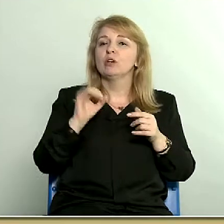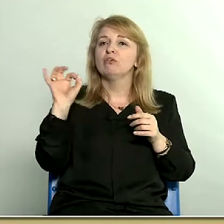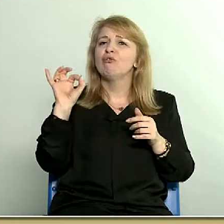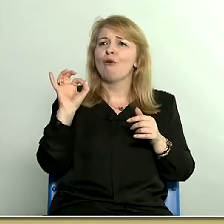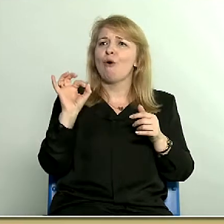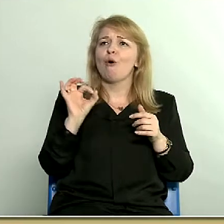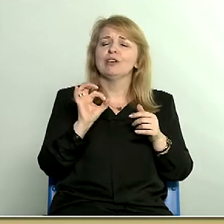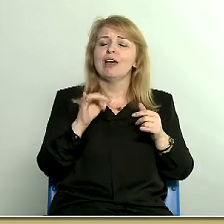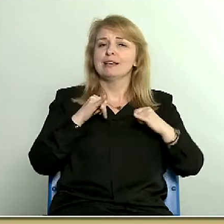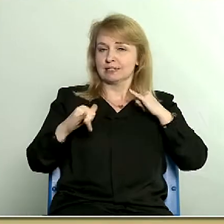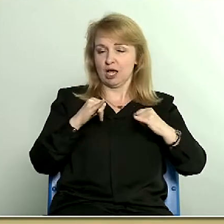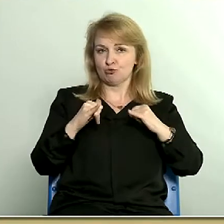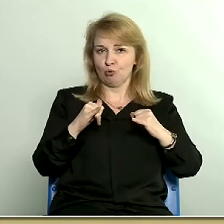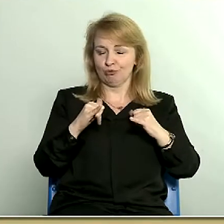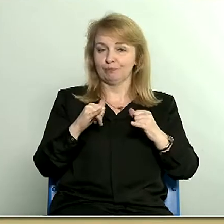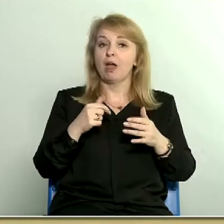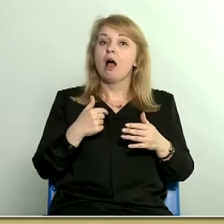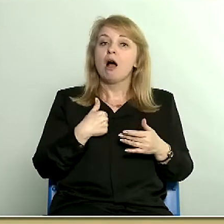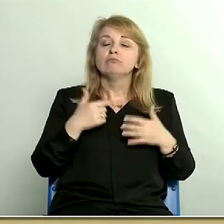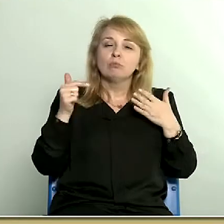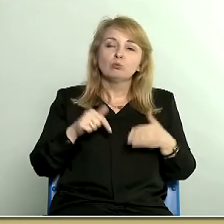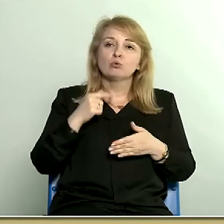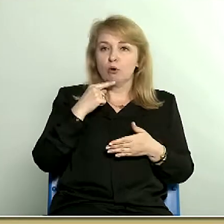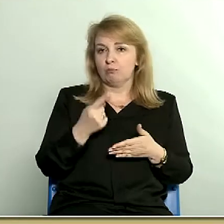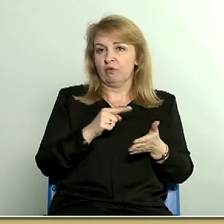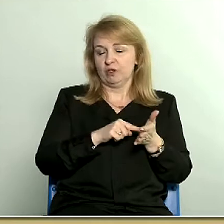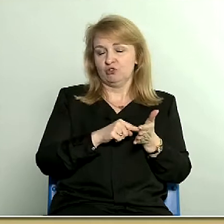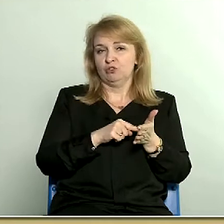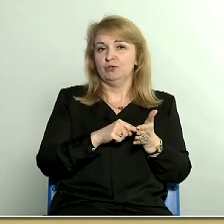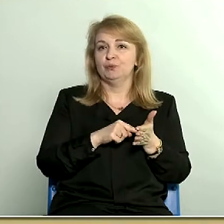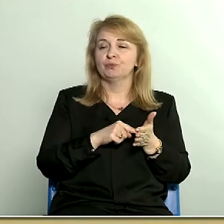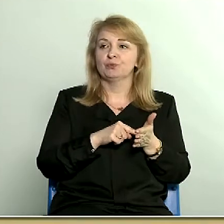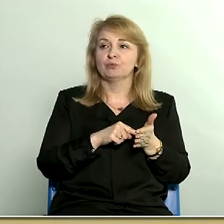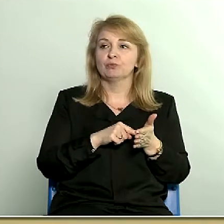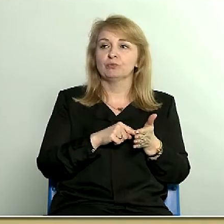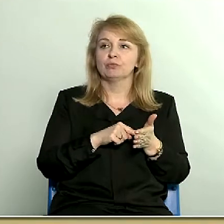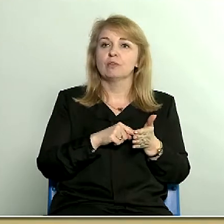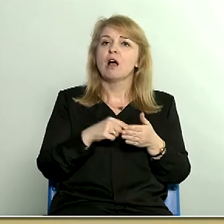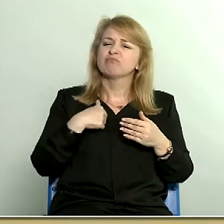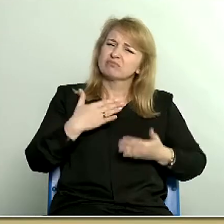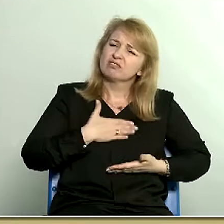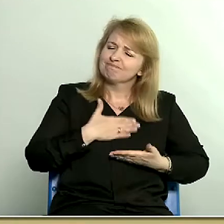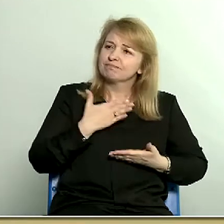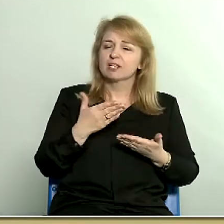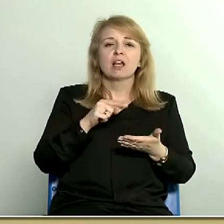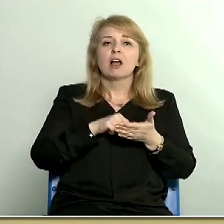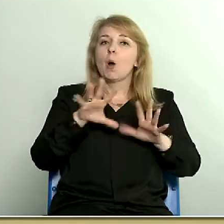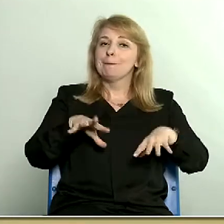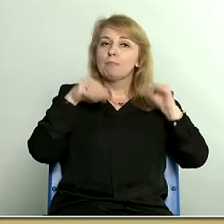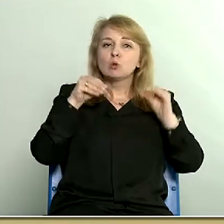I nie ukrywam, zaryzykuję tezę taką, że mam wrażenie, że od początku